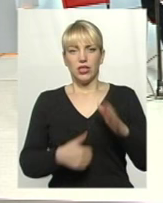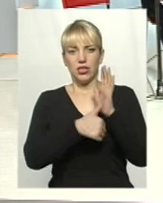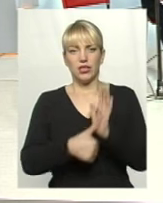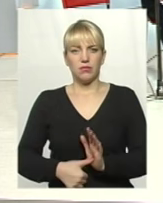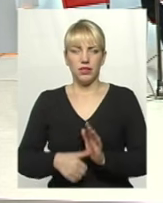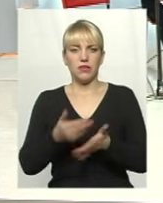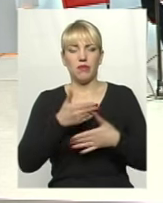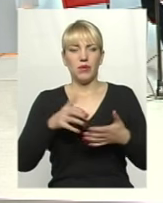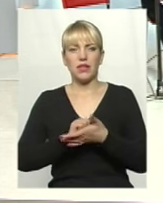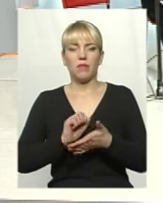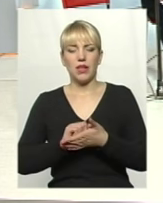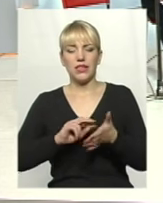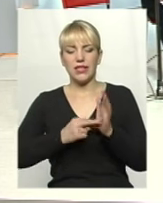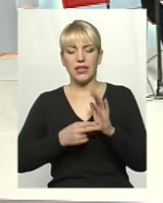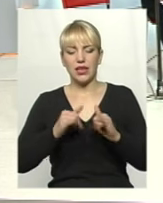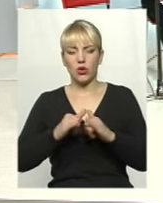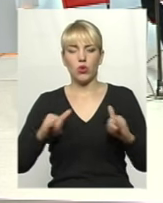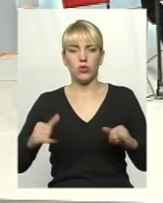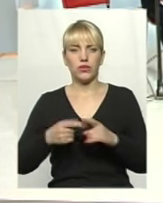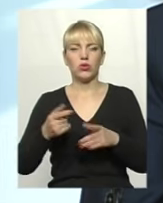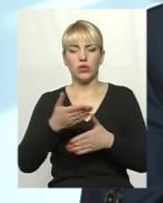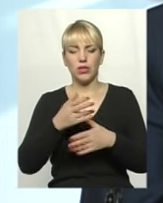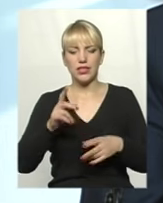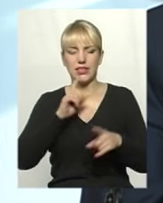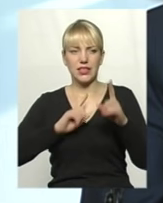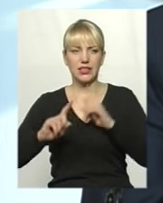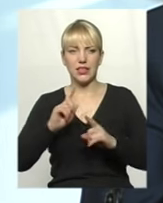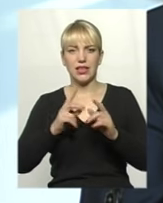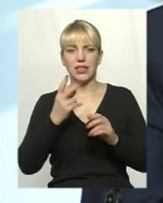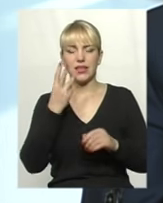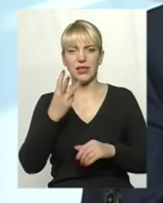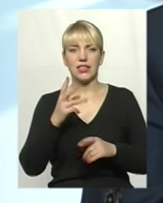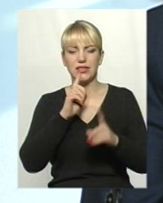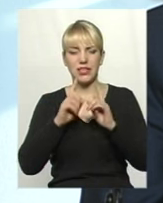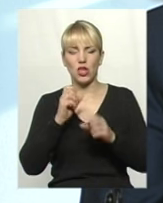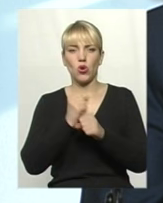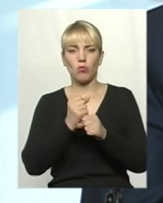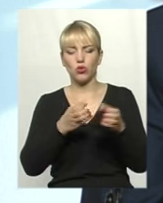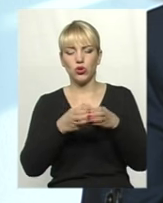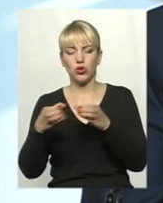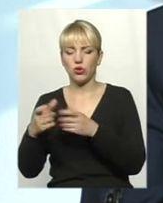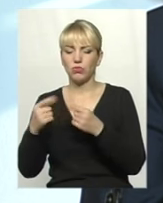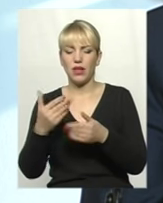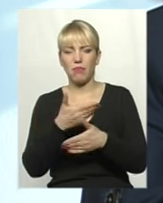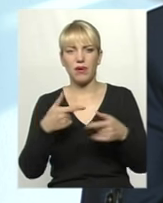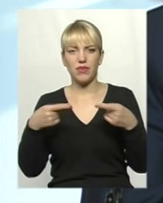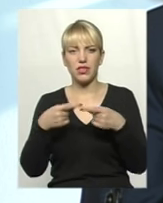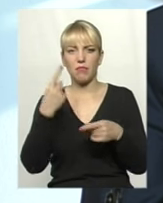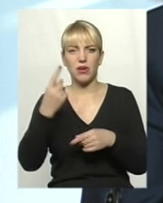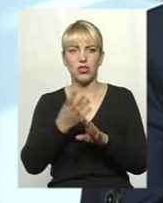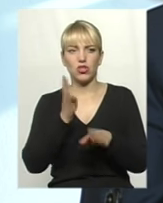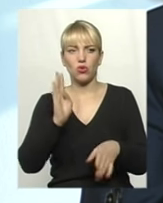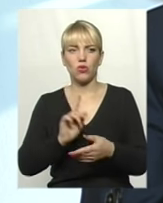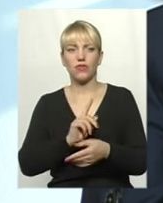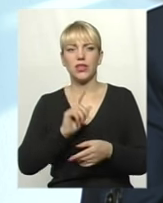6 місяців ми займалися стратегією розвитку. Тобто засідало 3 засідання робочих груп було, де ми визначили першочергові